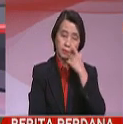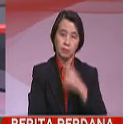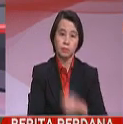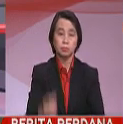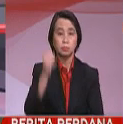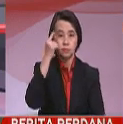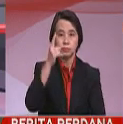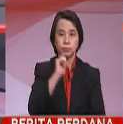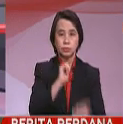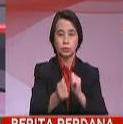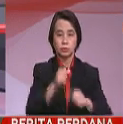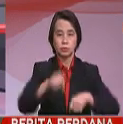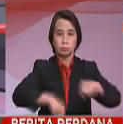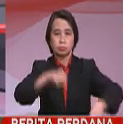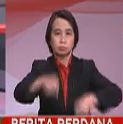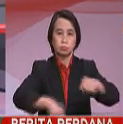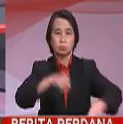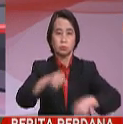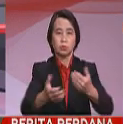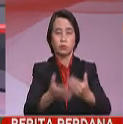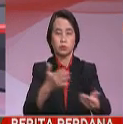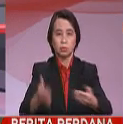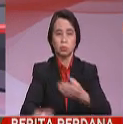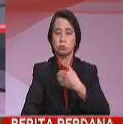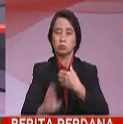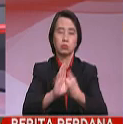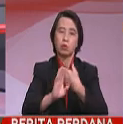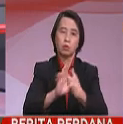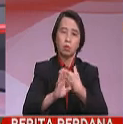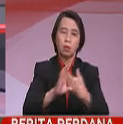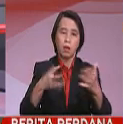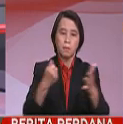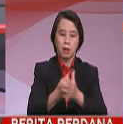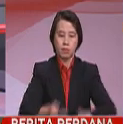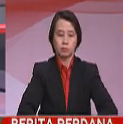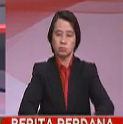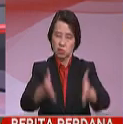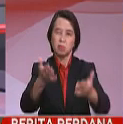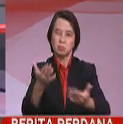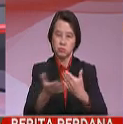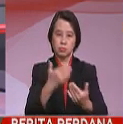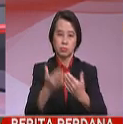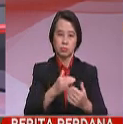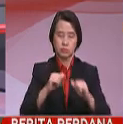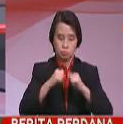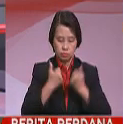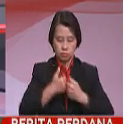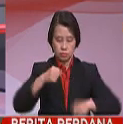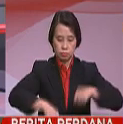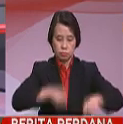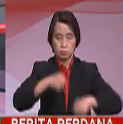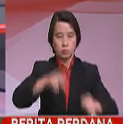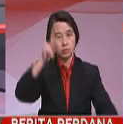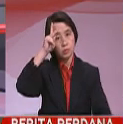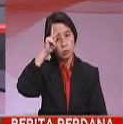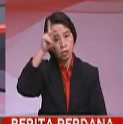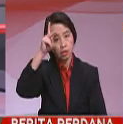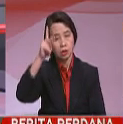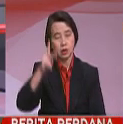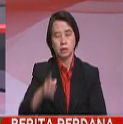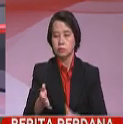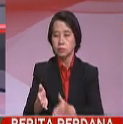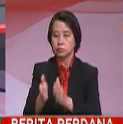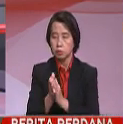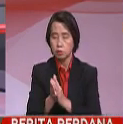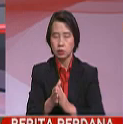Sedar sukan berbasikal kini mudah terdedah dengan risiko kemalangan jalan raya. Persatuan Berbasikal Negeri Kelantan PBNK